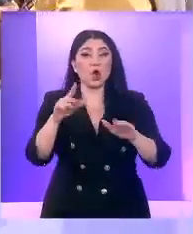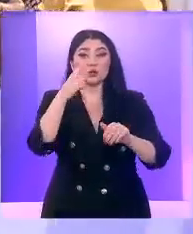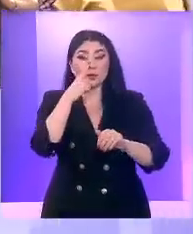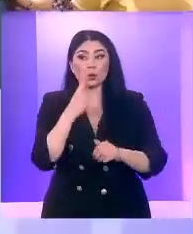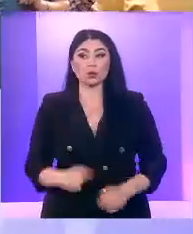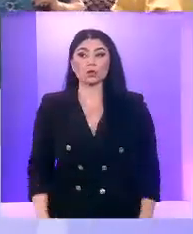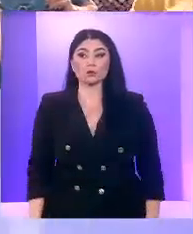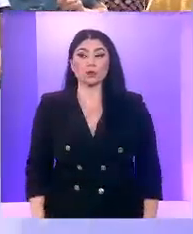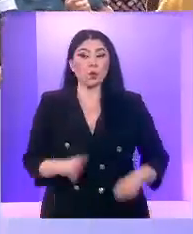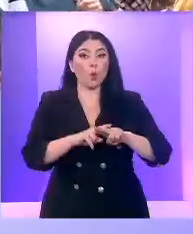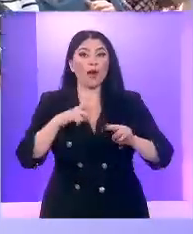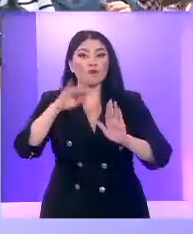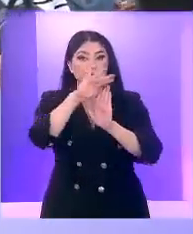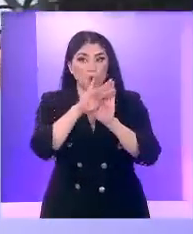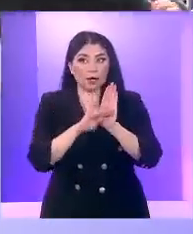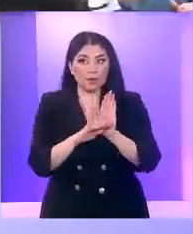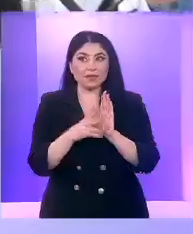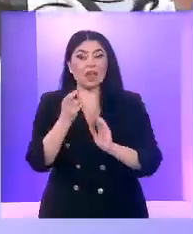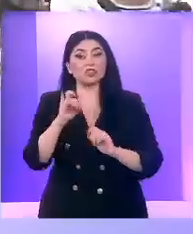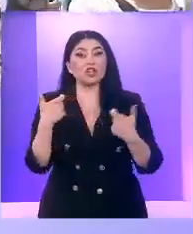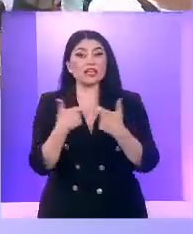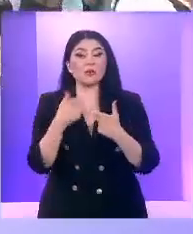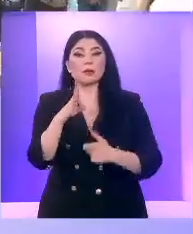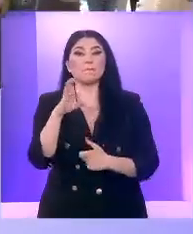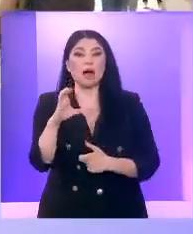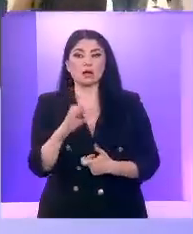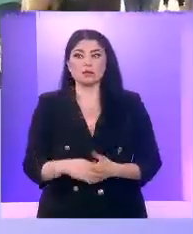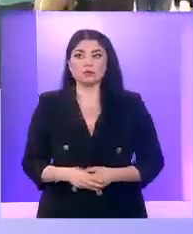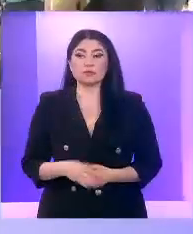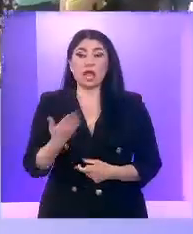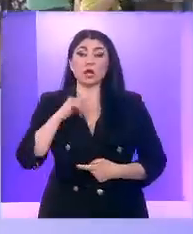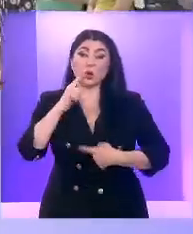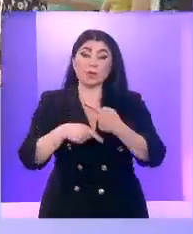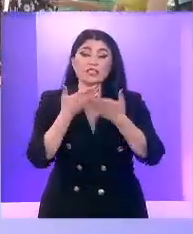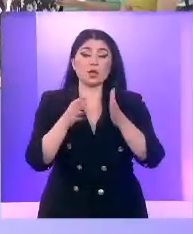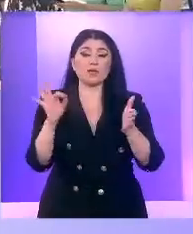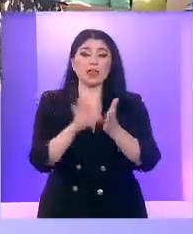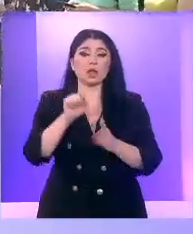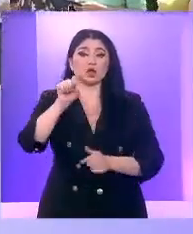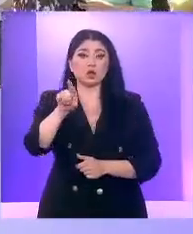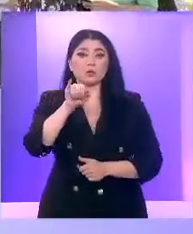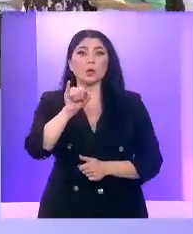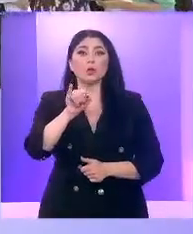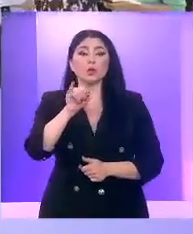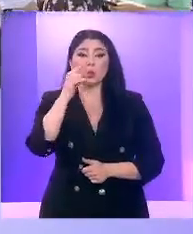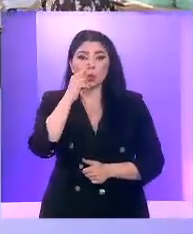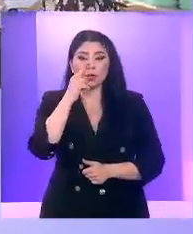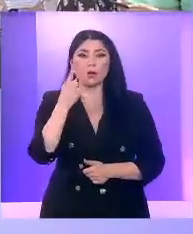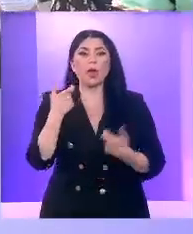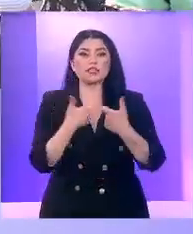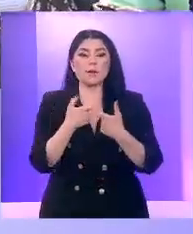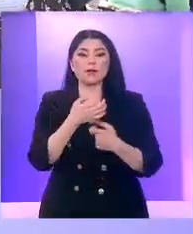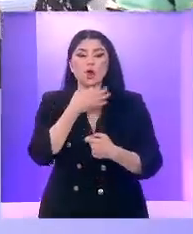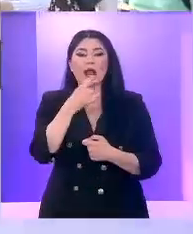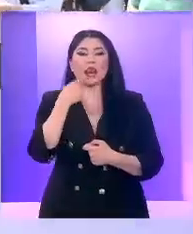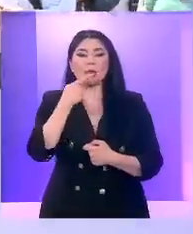19 iunie, așa cum este programată, dar și examenul de bacalaureat, care ar urma să înceapă pe data de 12 iunie cu proba